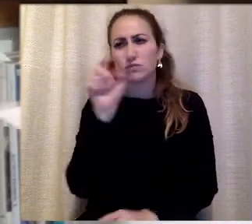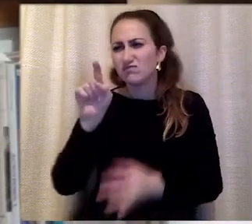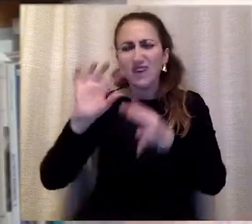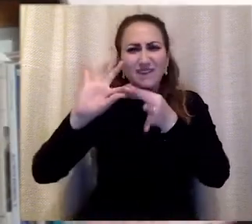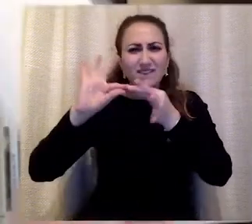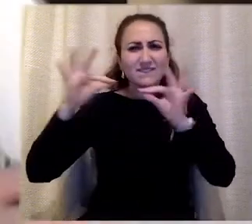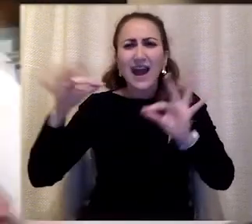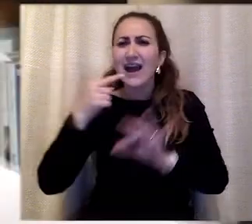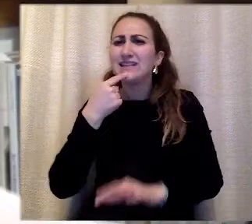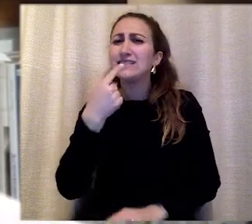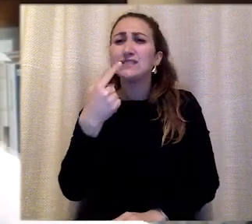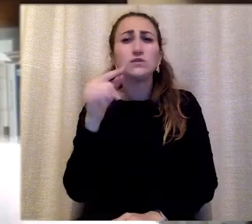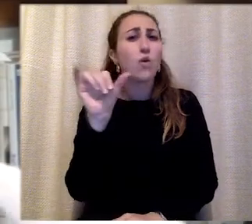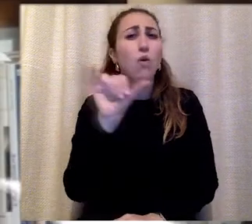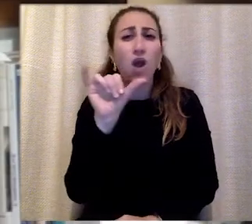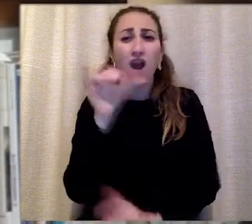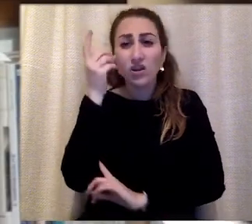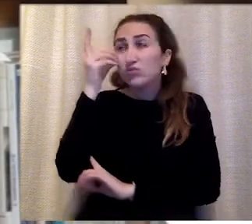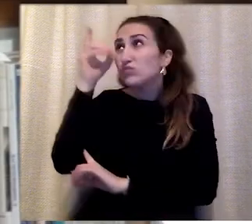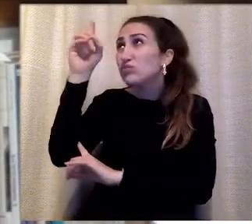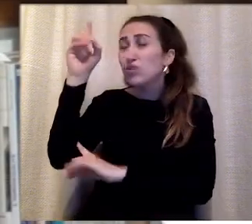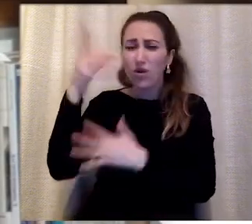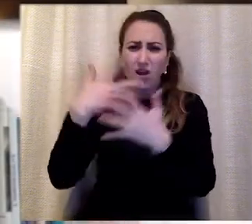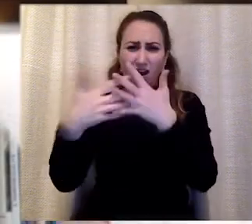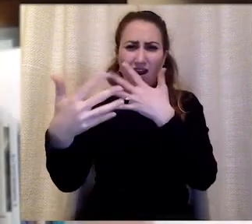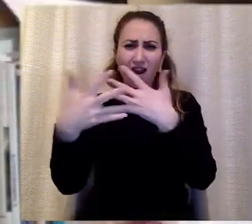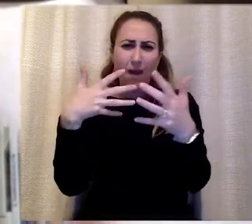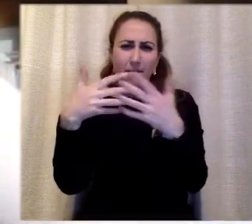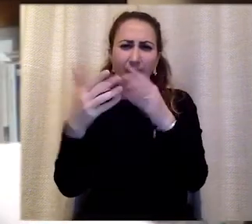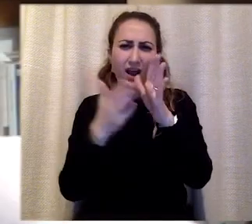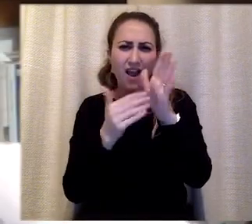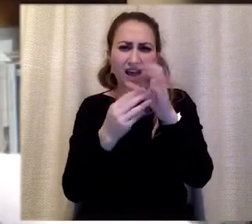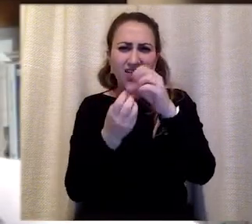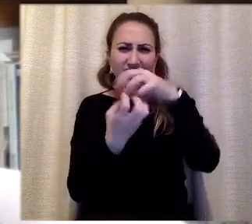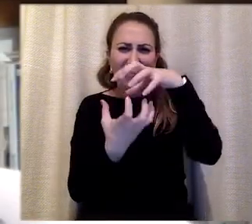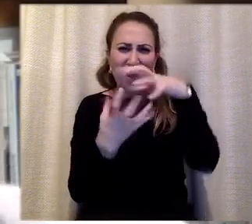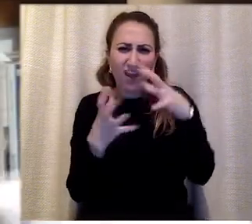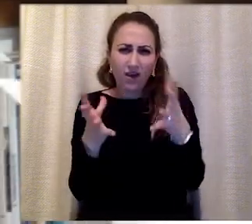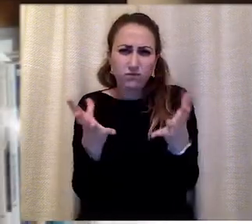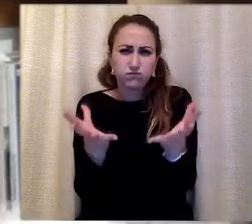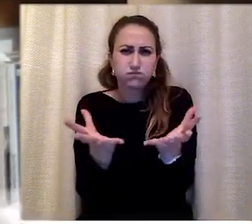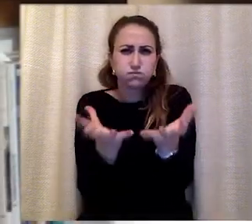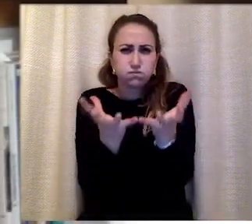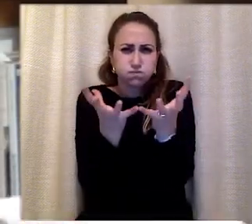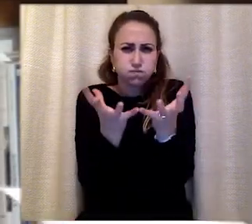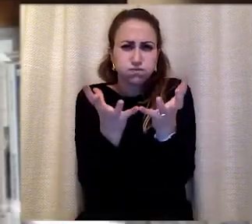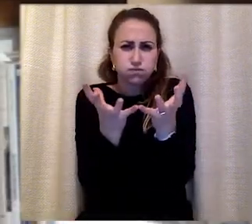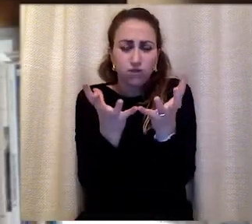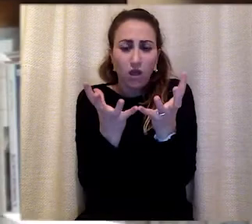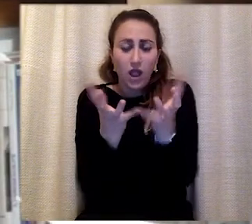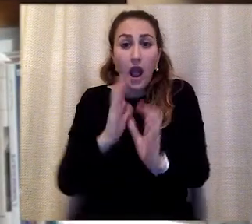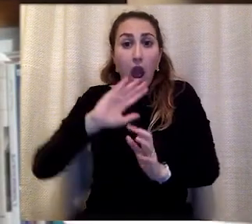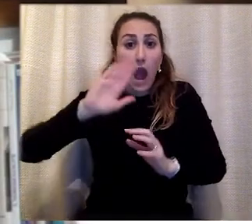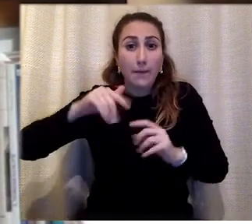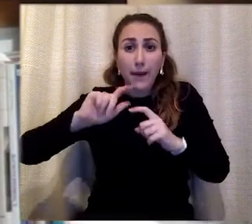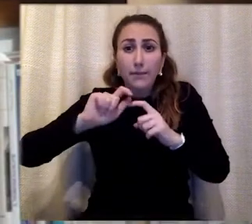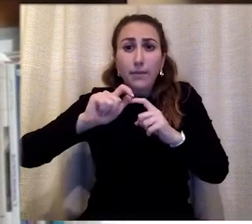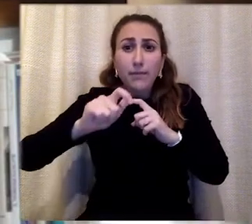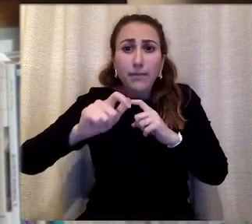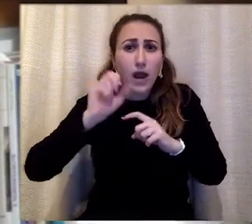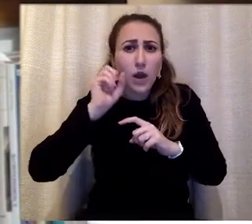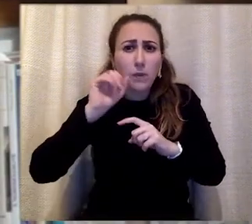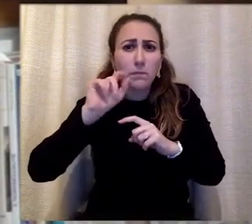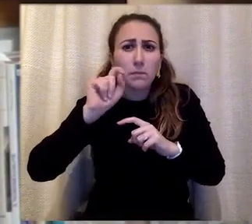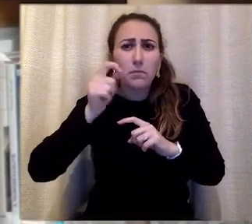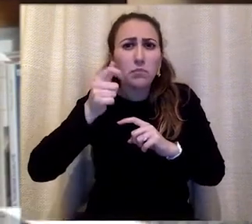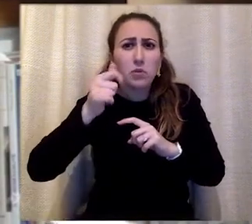il y a eu toute une autre série. Il y a eu comme ça des dizaines et des dizaines de chanteurs qui ont chanté cette réalité. Il